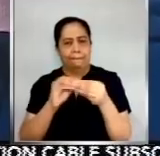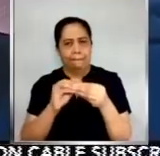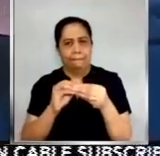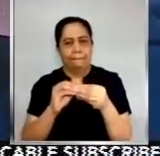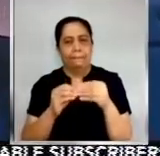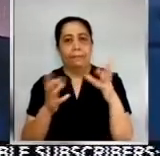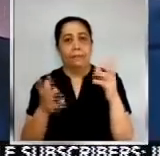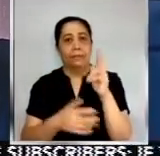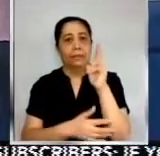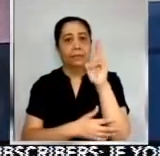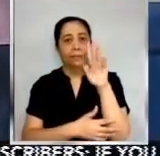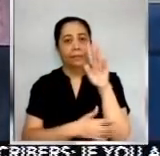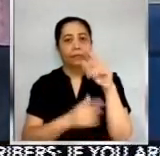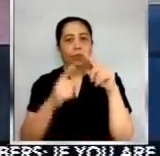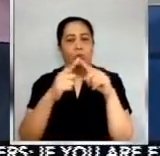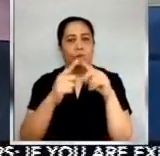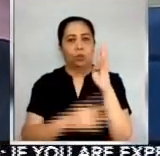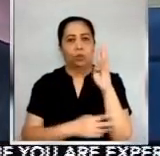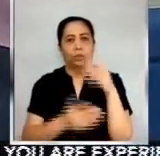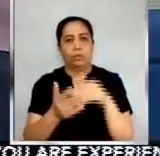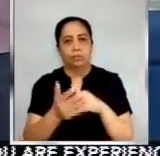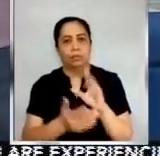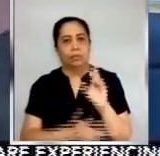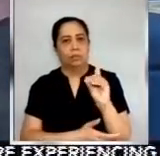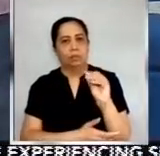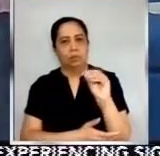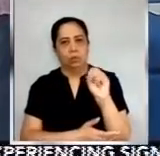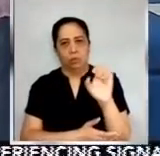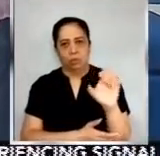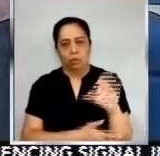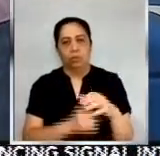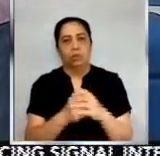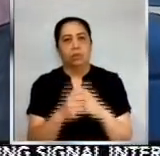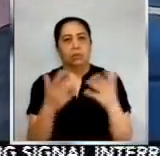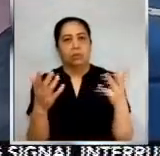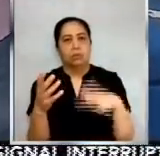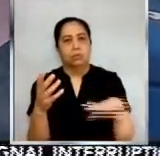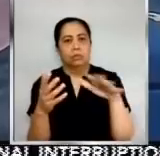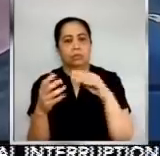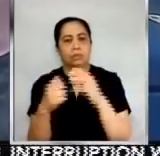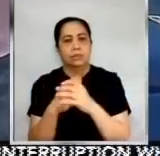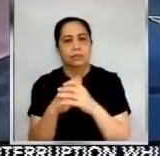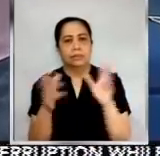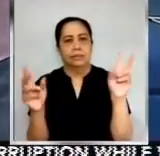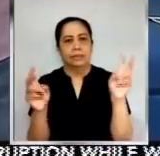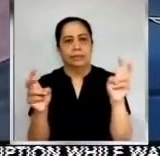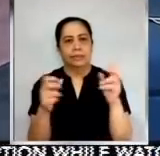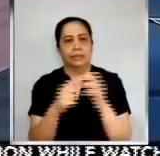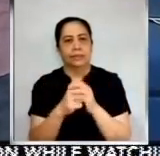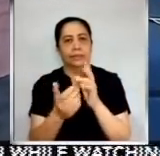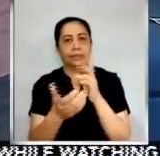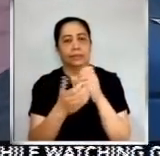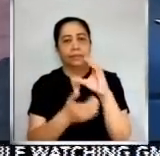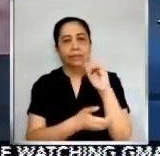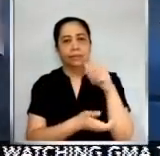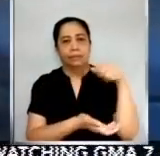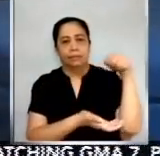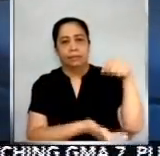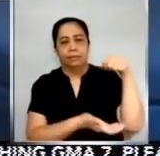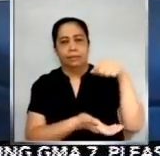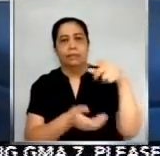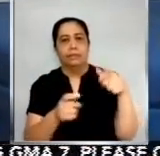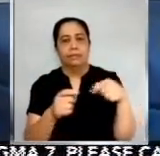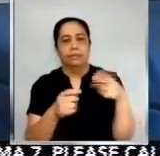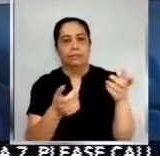35 hanggang 40,000 doses. Meron din dito mga tinatawag na vaccine carriers na gagamitin ng kanilang mga